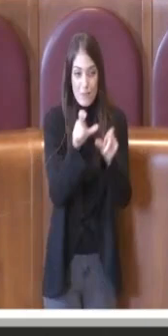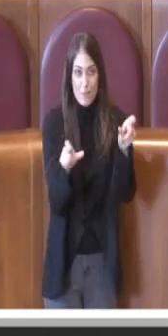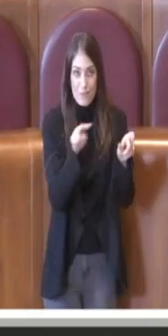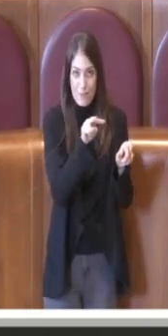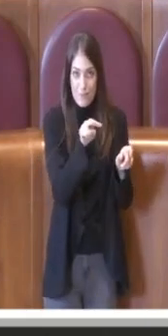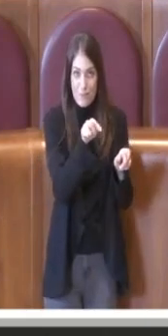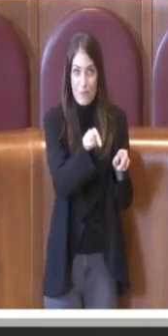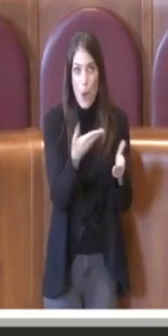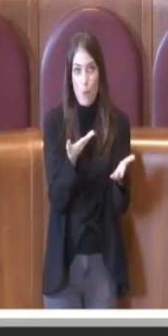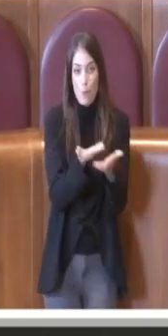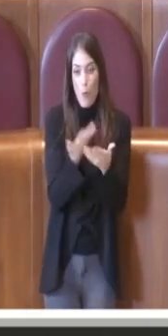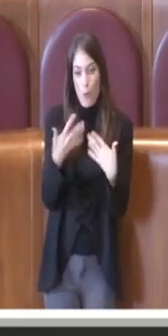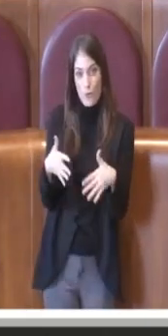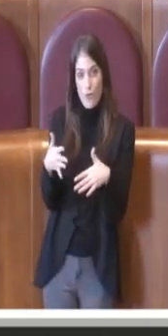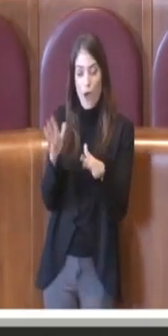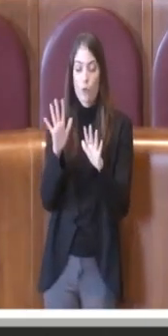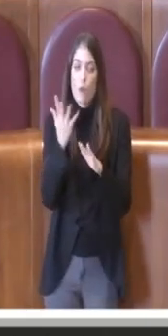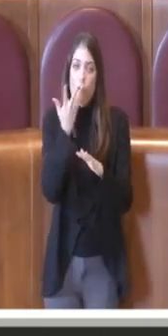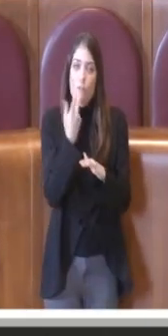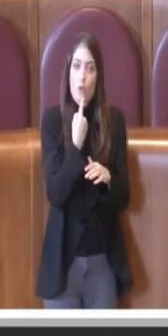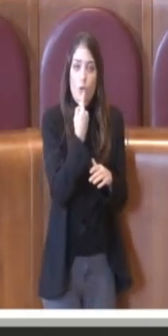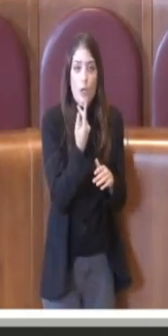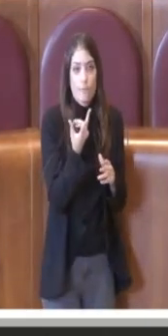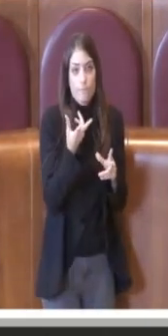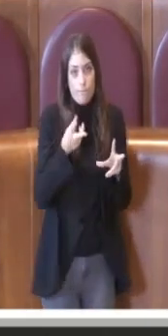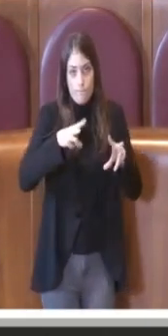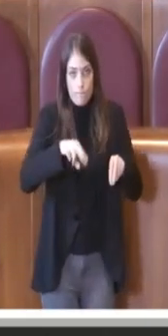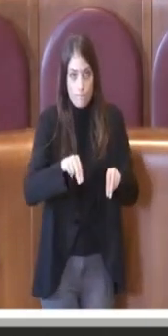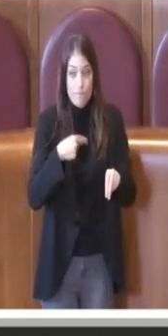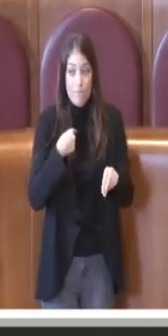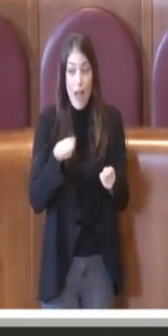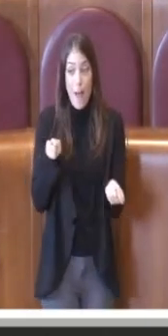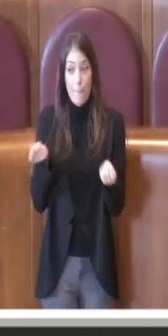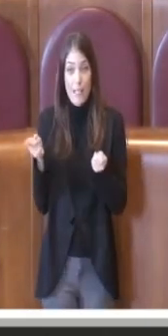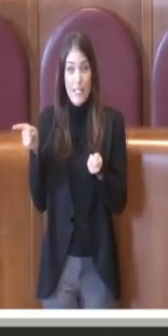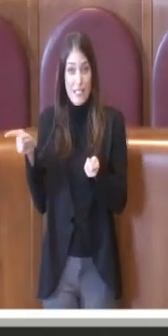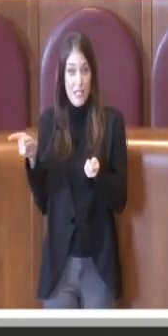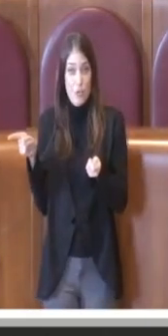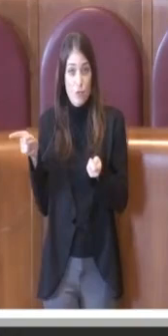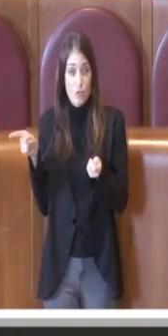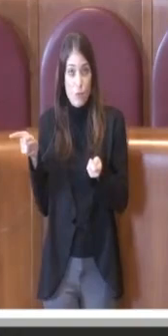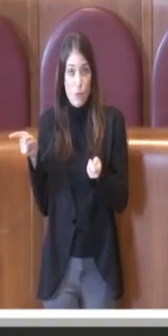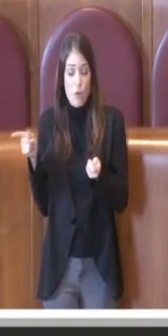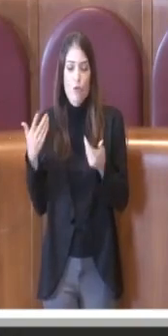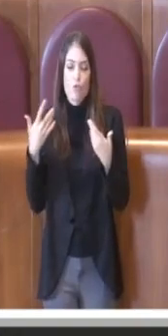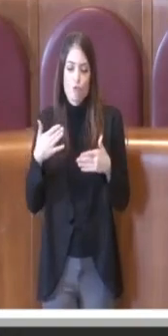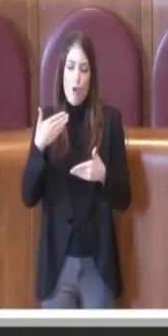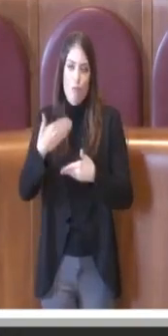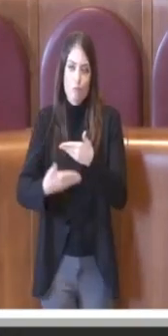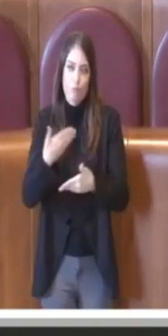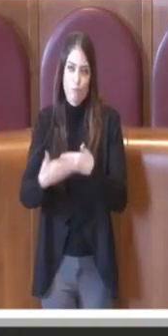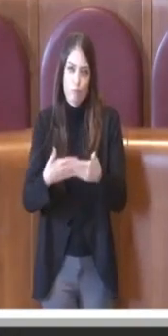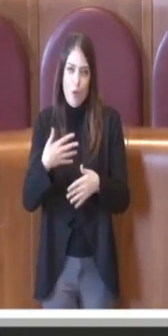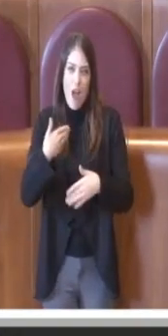volevo precisare che comunque questa amministrazione sta ponendo in essere queste cose. Grazie.